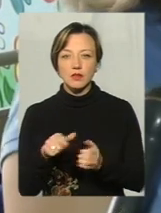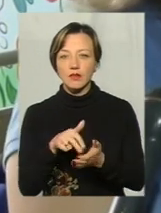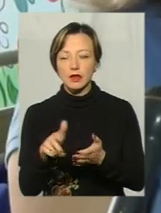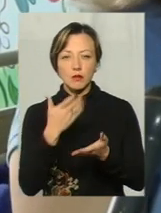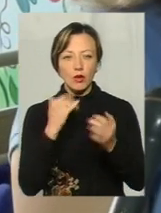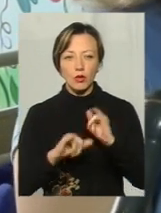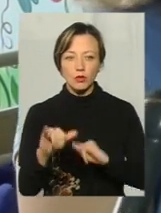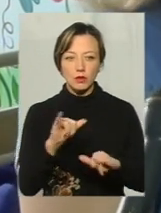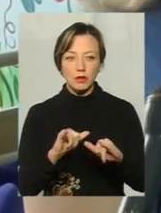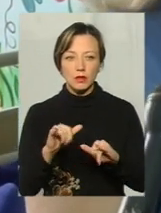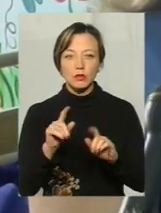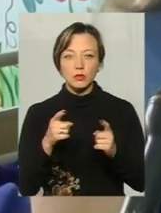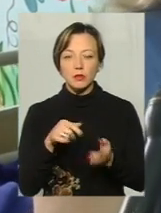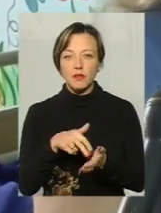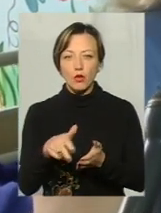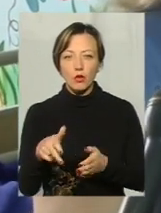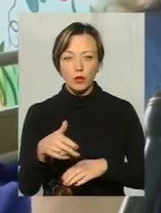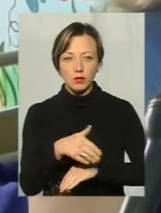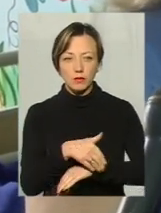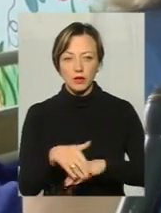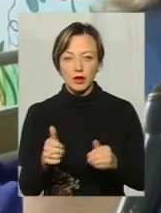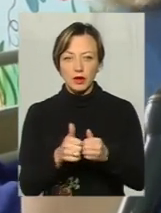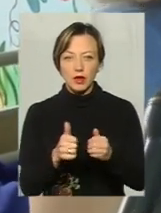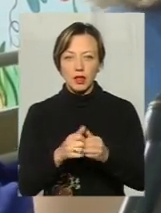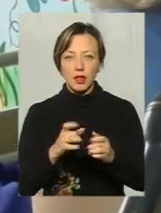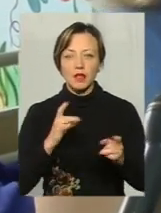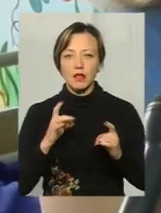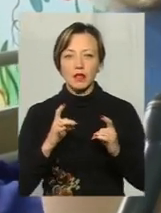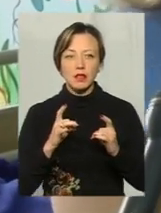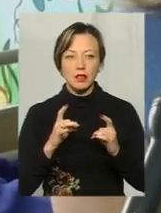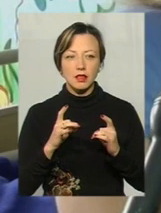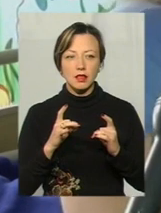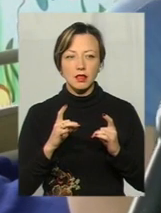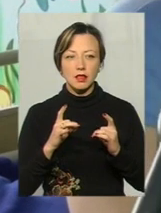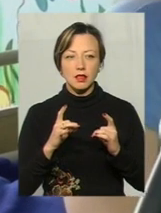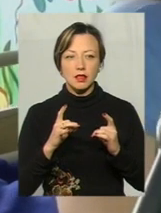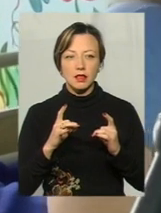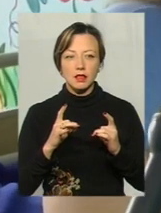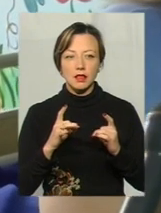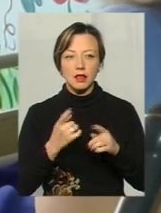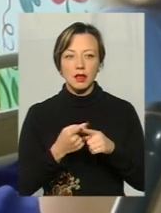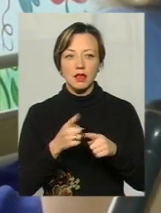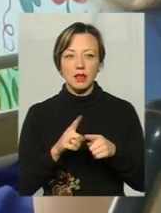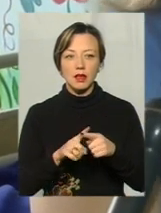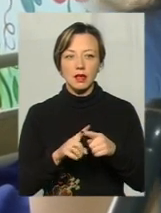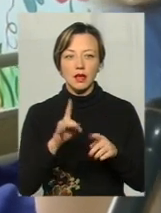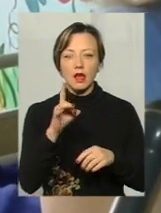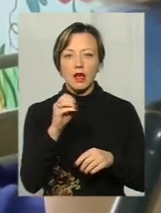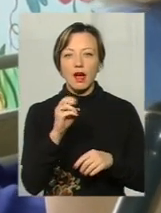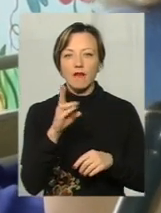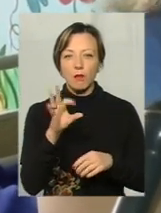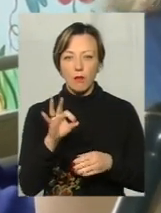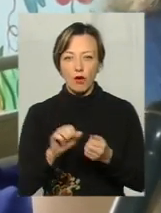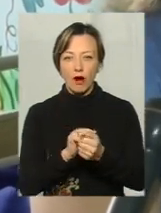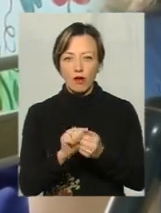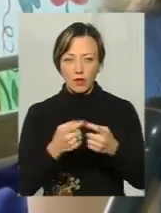куди, тому що ми виходимо тут, а рядом є невровідділення, ми боїмося, не дай Боже, під чатом, чи кашель, чи насмерть, чи щось таке,